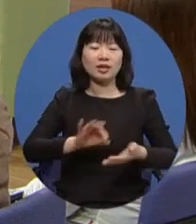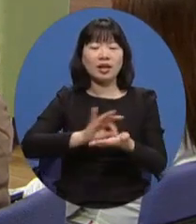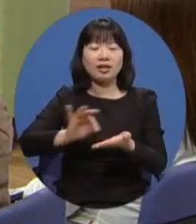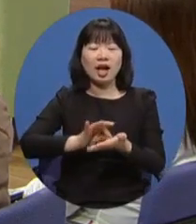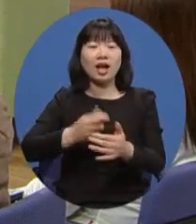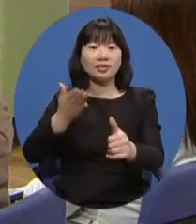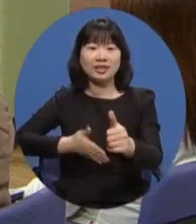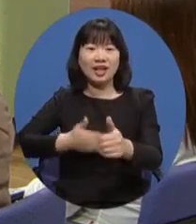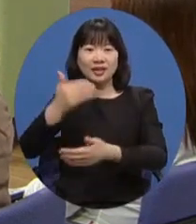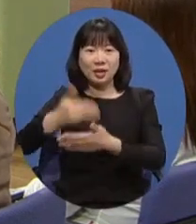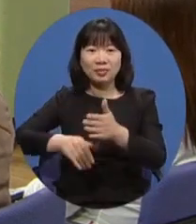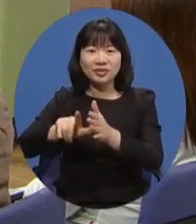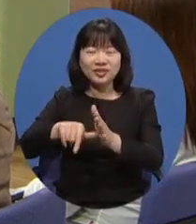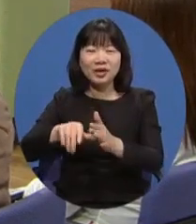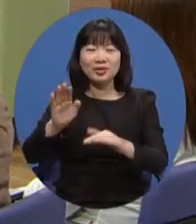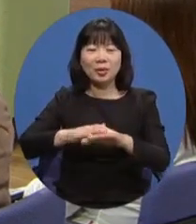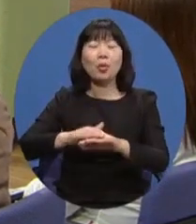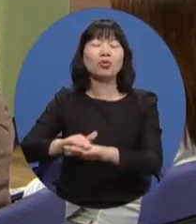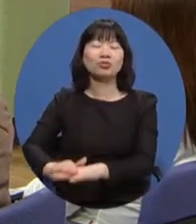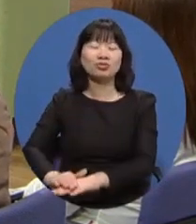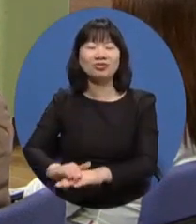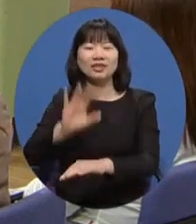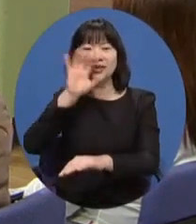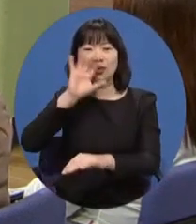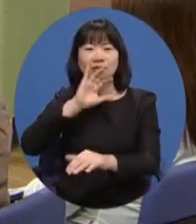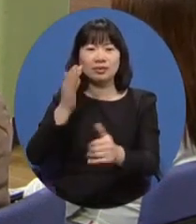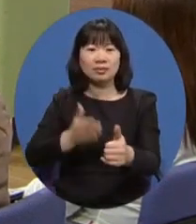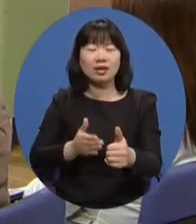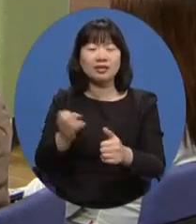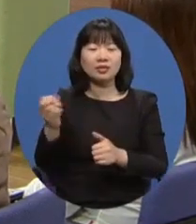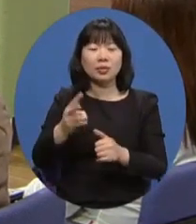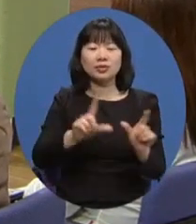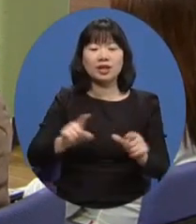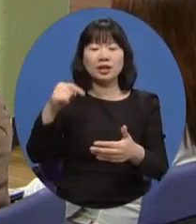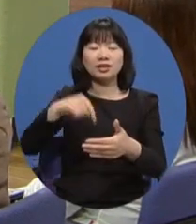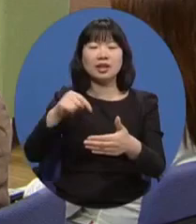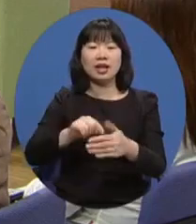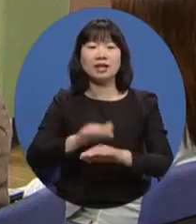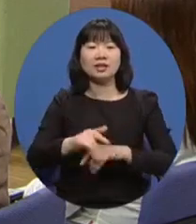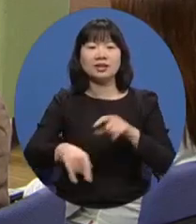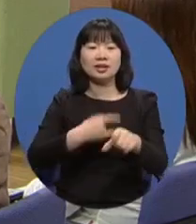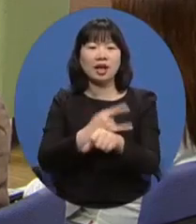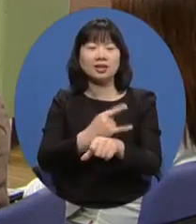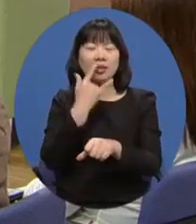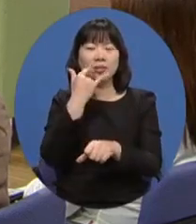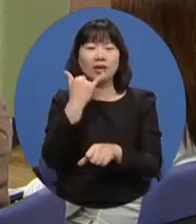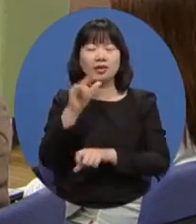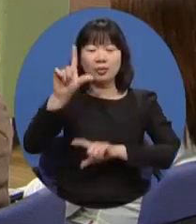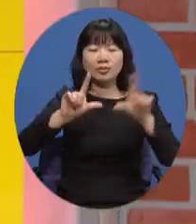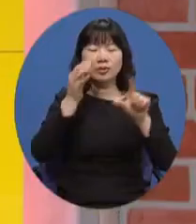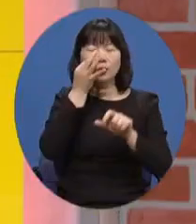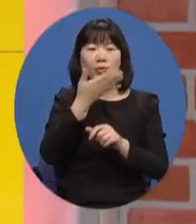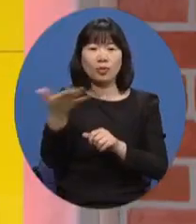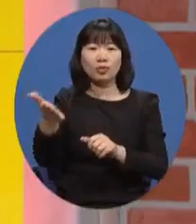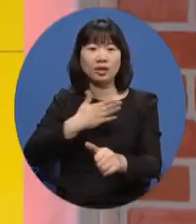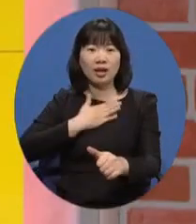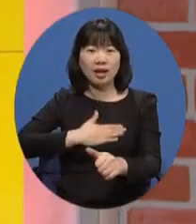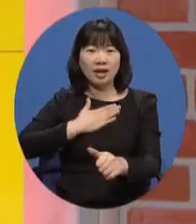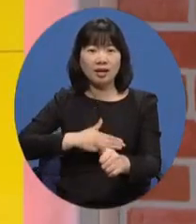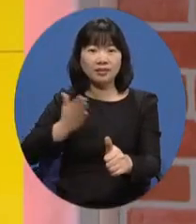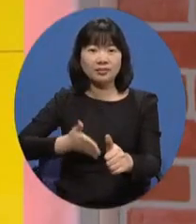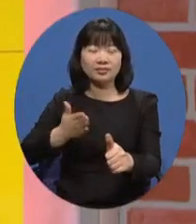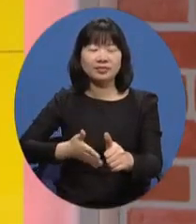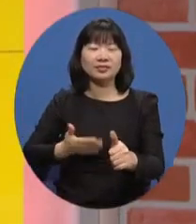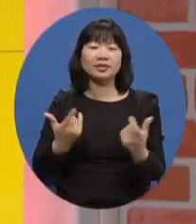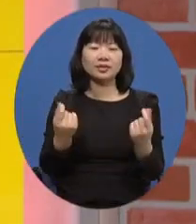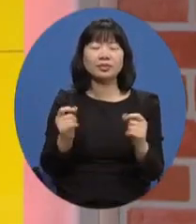응? 나머지 시간에는 손에서 좀 내려놓는 연습을 하고 생활 속에서 실천하는 엄마 아빠의 모습을 보여주자고요. 네.